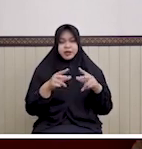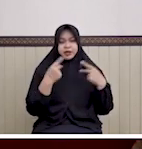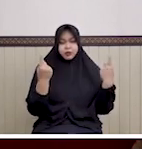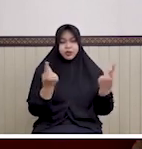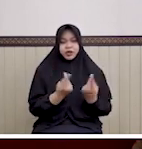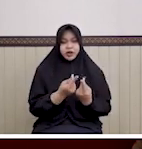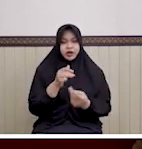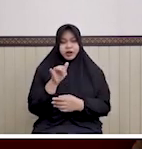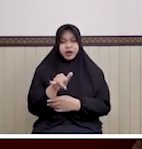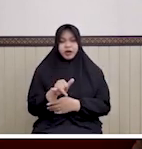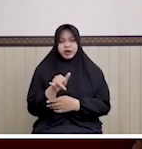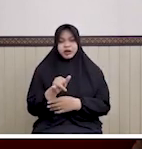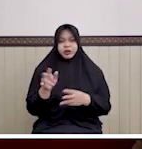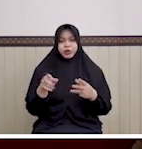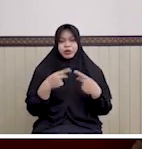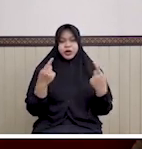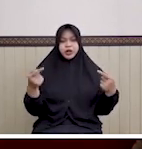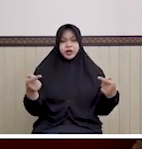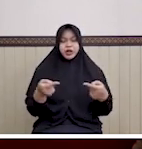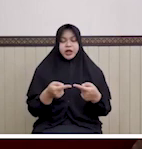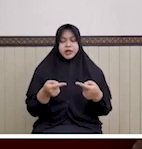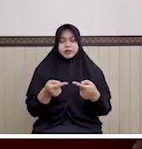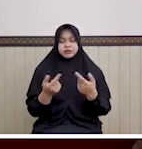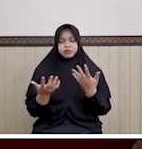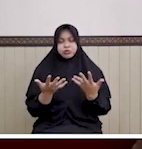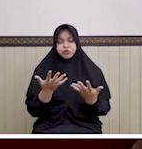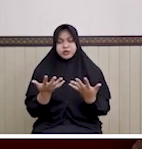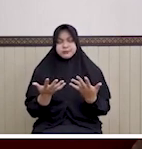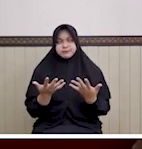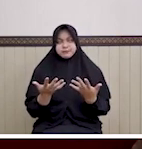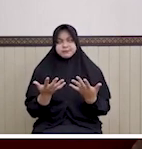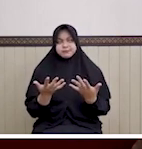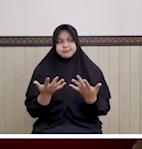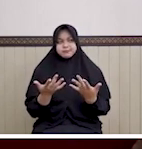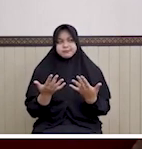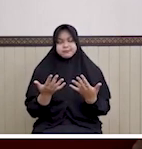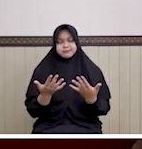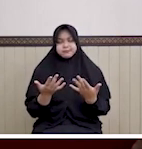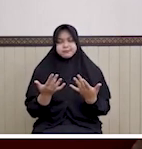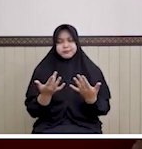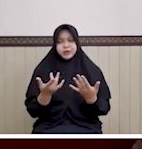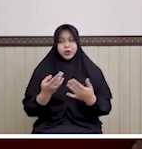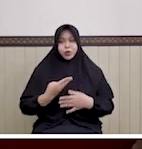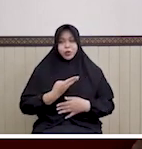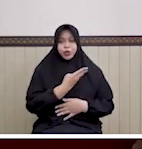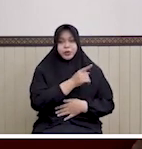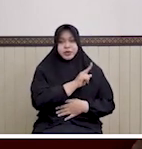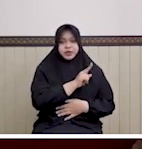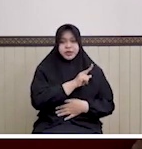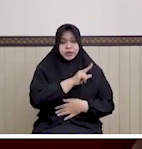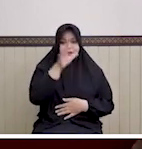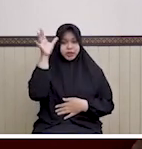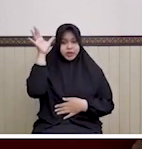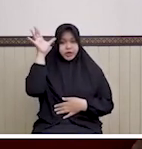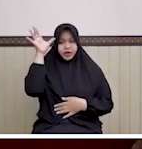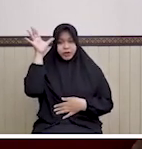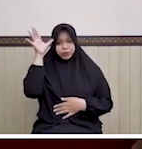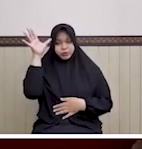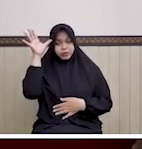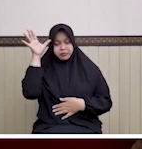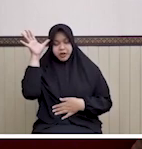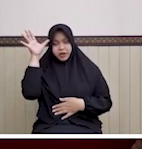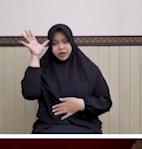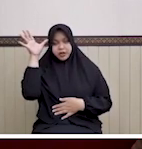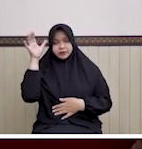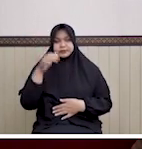keluarga akan Iya betul keluarga jingle relasinya itu memang mungkin ya apa namanya korban sendiri tidak menyangka yahara menjaga paham